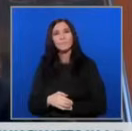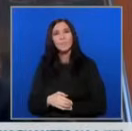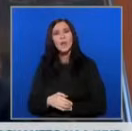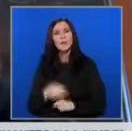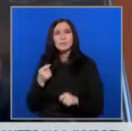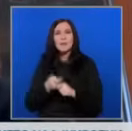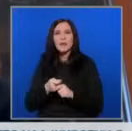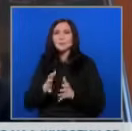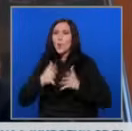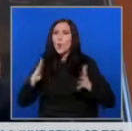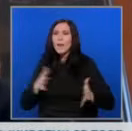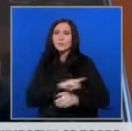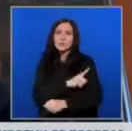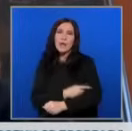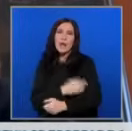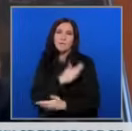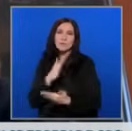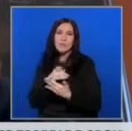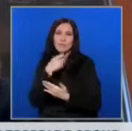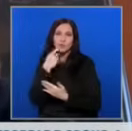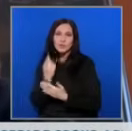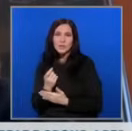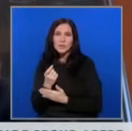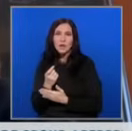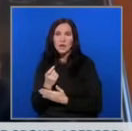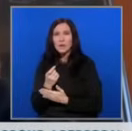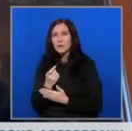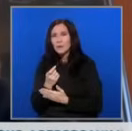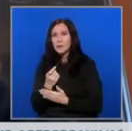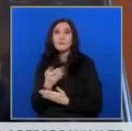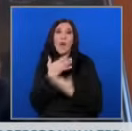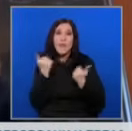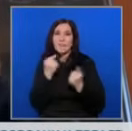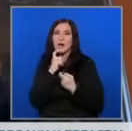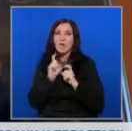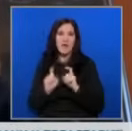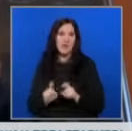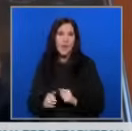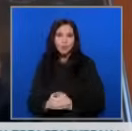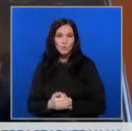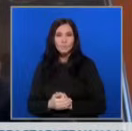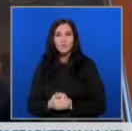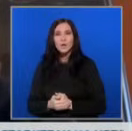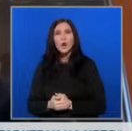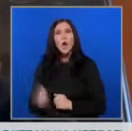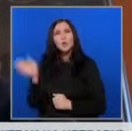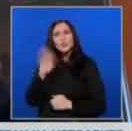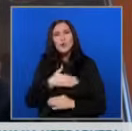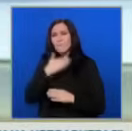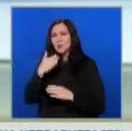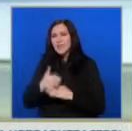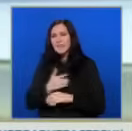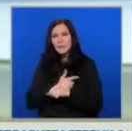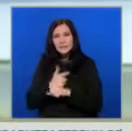огромни усилия в последната година да въобще не се състои референдума. Дори в последната седмица